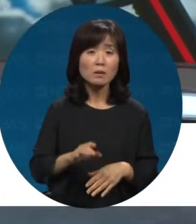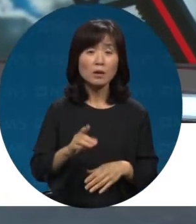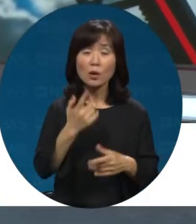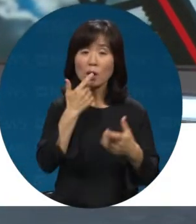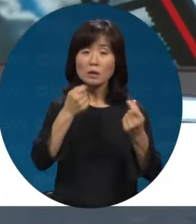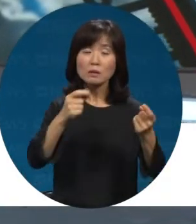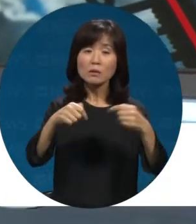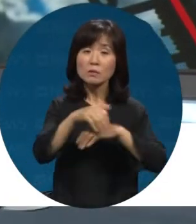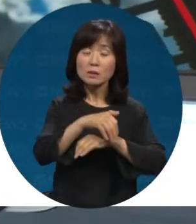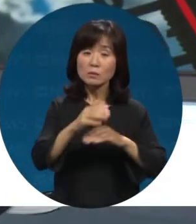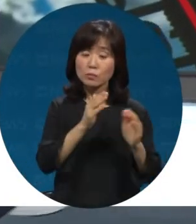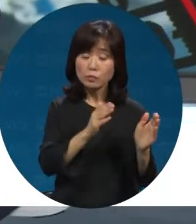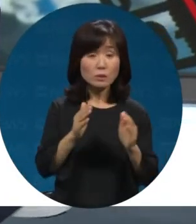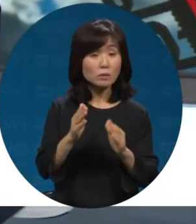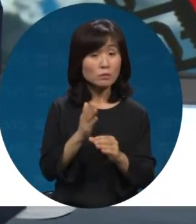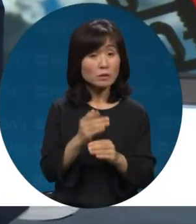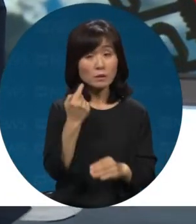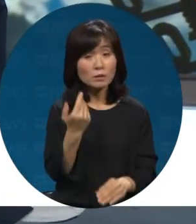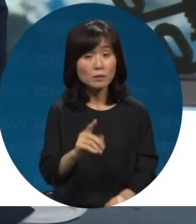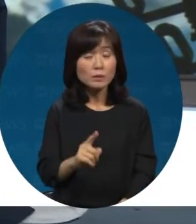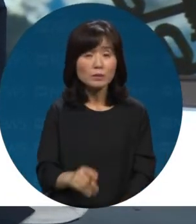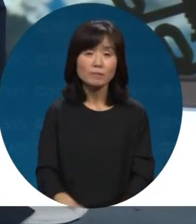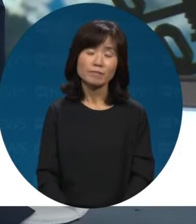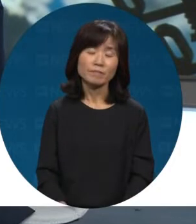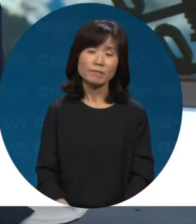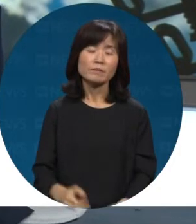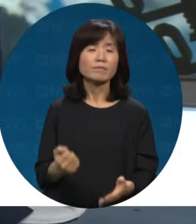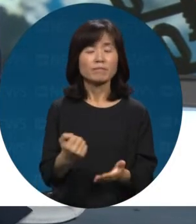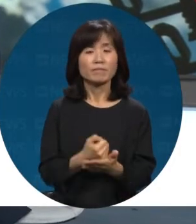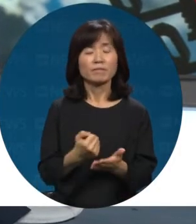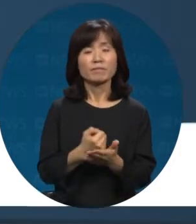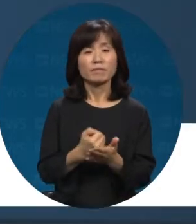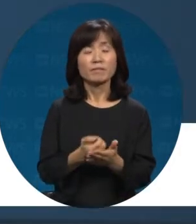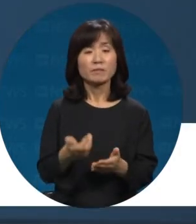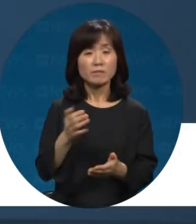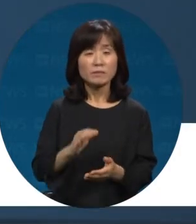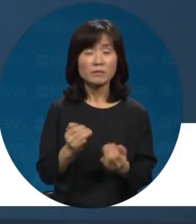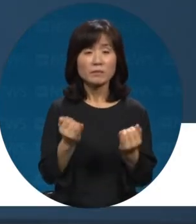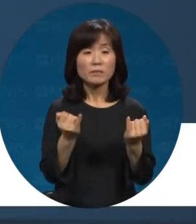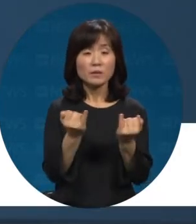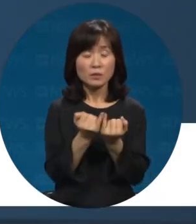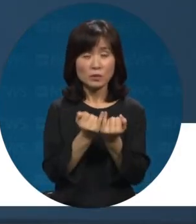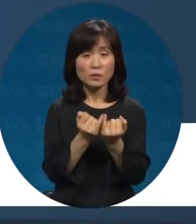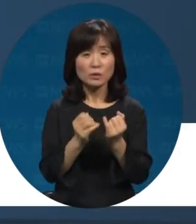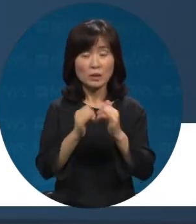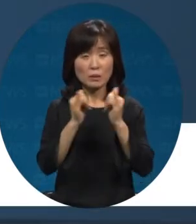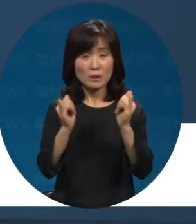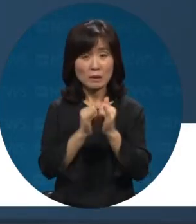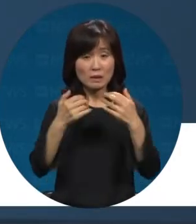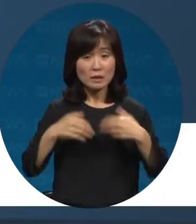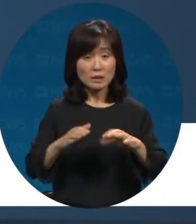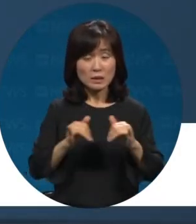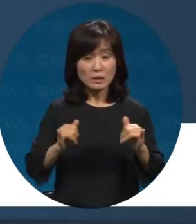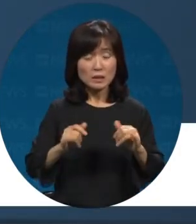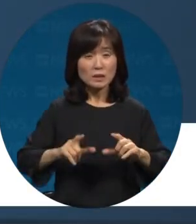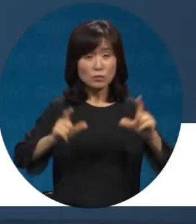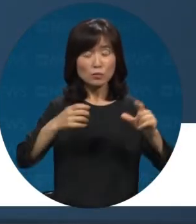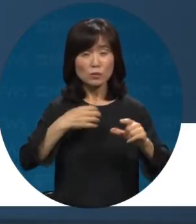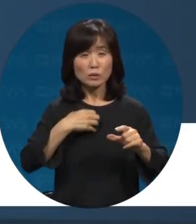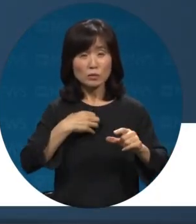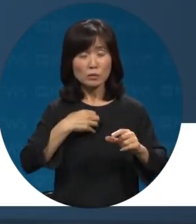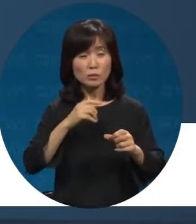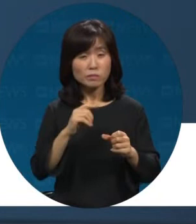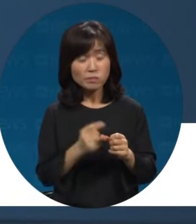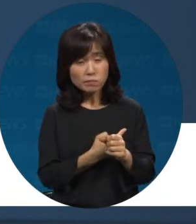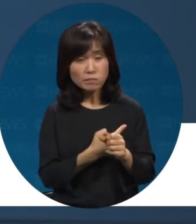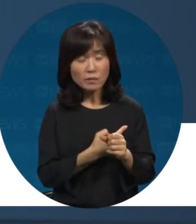정책들 마련되고 있는지요 아쉽지만 사실 여성 뭐 사회적 약자들이 기후위기로 인해서 얼마나 어떻게